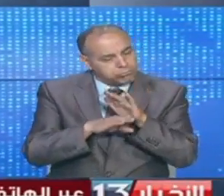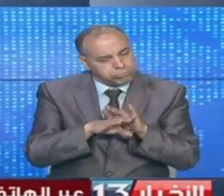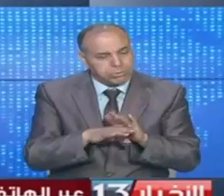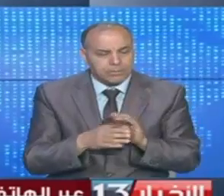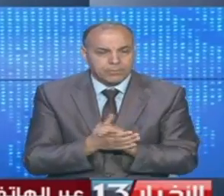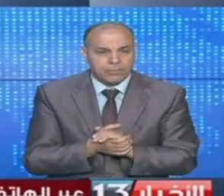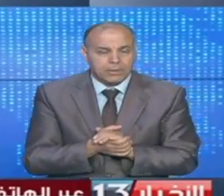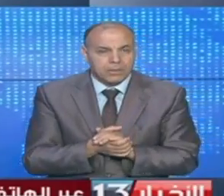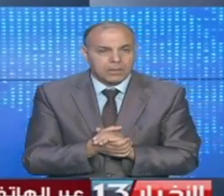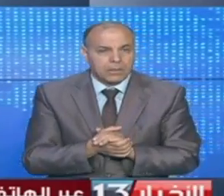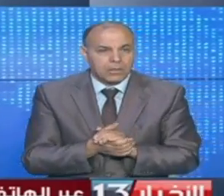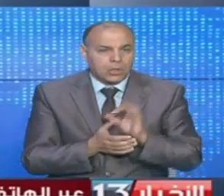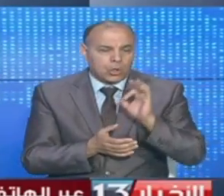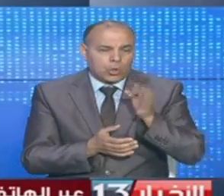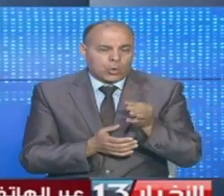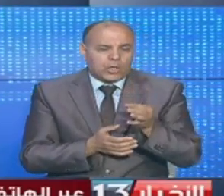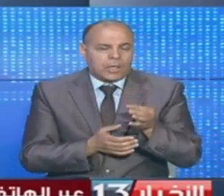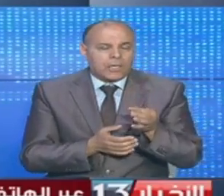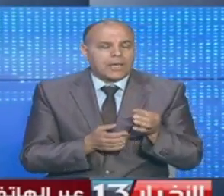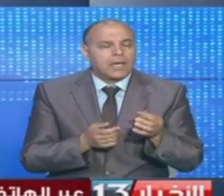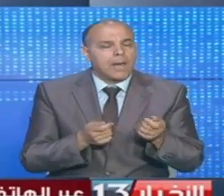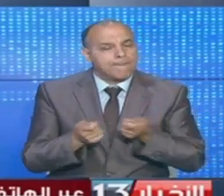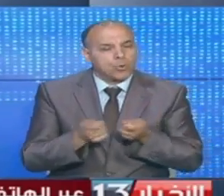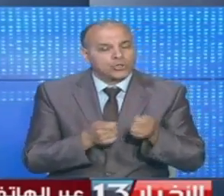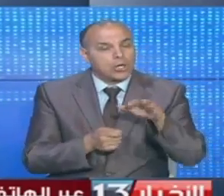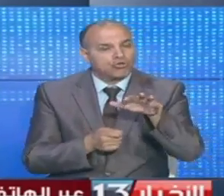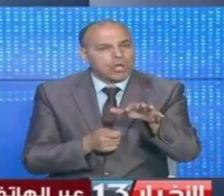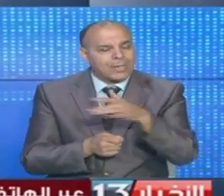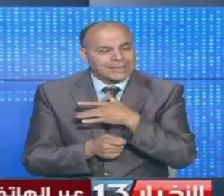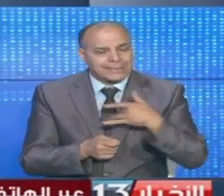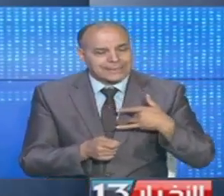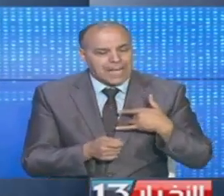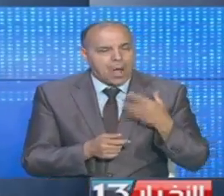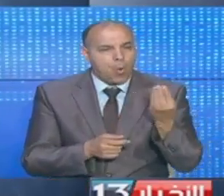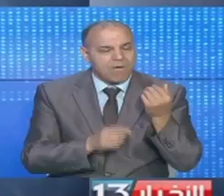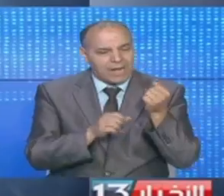اللازمه. نعم. سيد حمدي الحضري المدير الجهوي لصحه